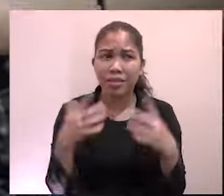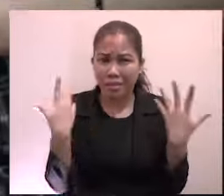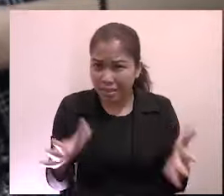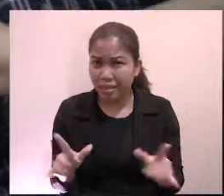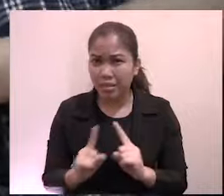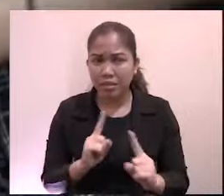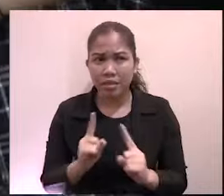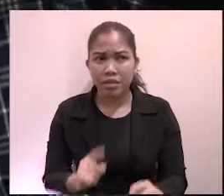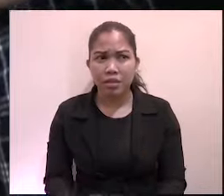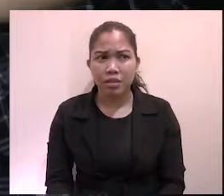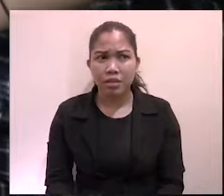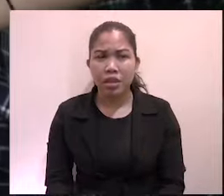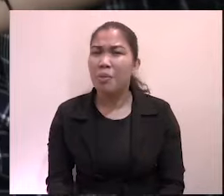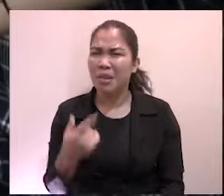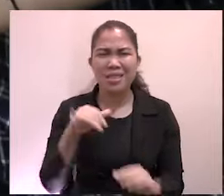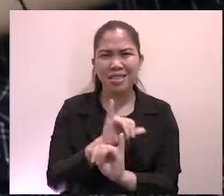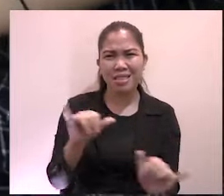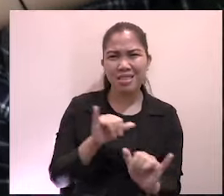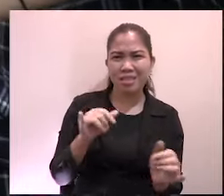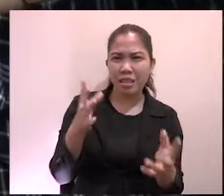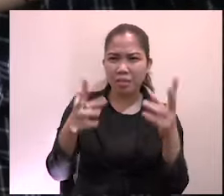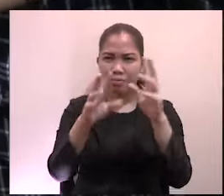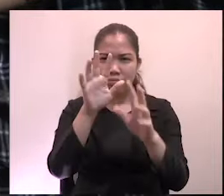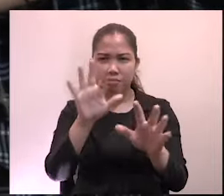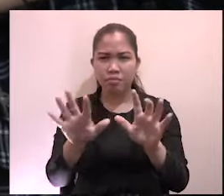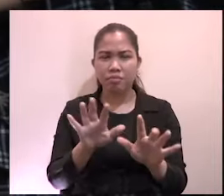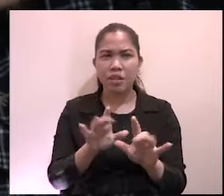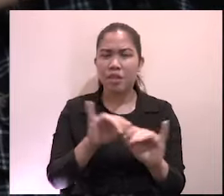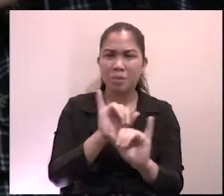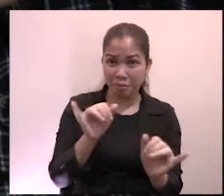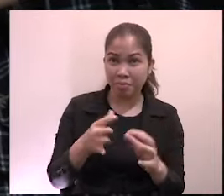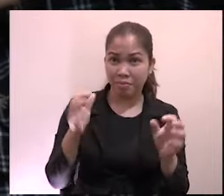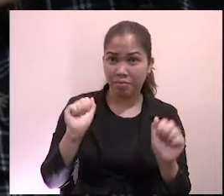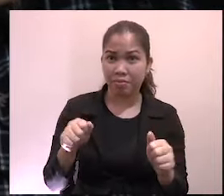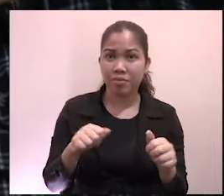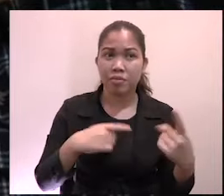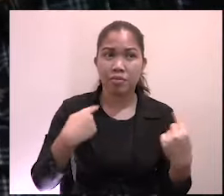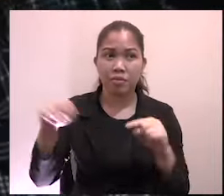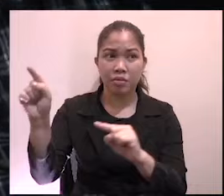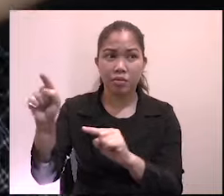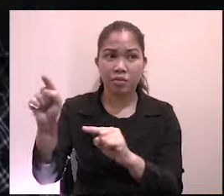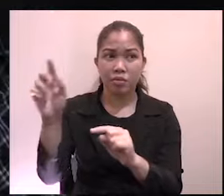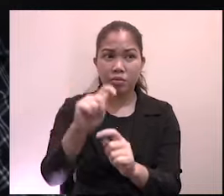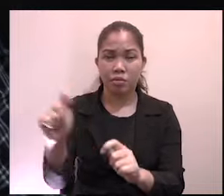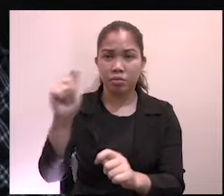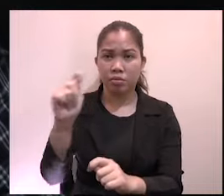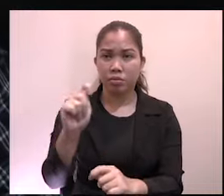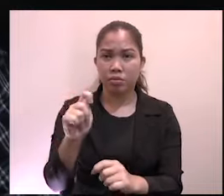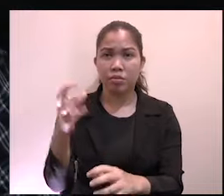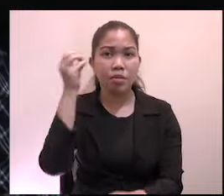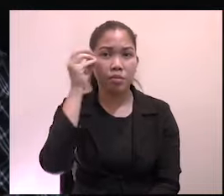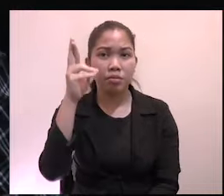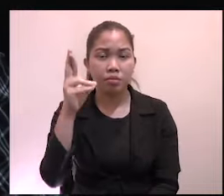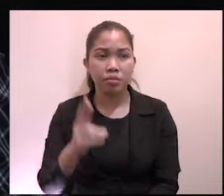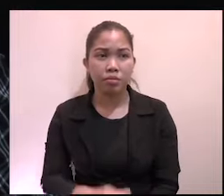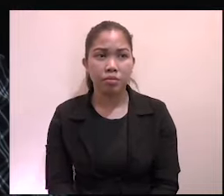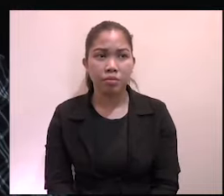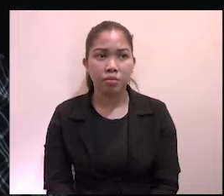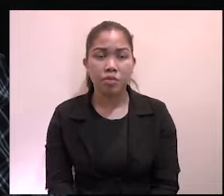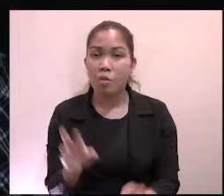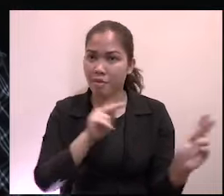tayo ba? Ma'am, pinapaikot ka lang nito. Ayun nga, ganyan po. Ano gusto mo? Punta na lang tayo sa Martes? Kahit po ngayon eh, kung ano po. Sir, humanda ka